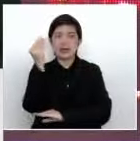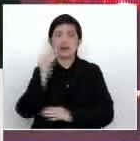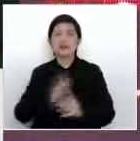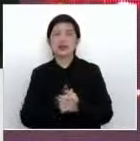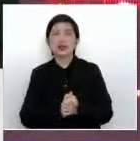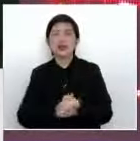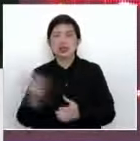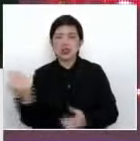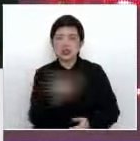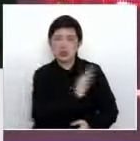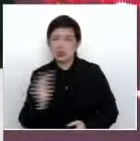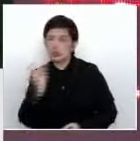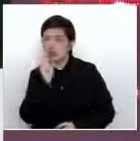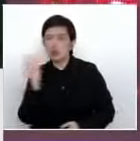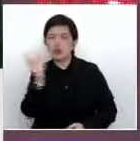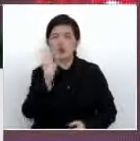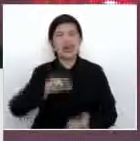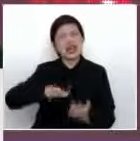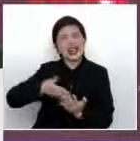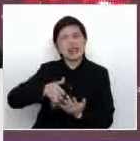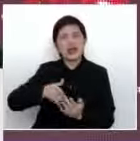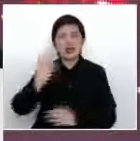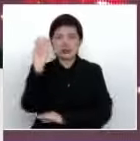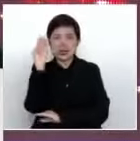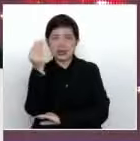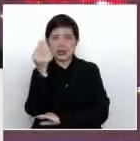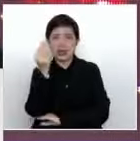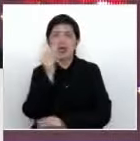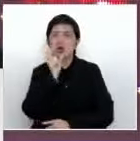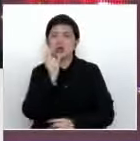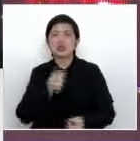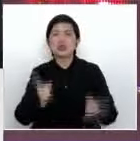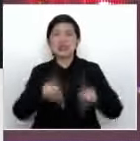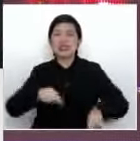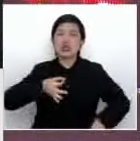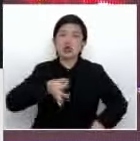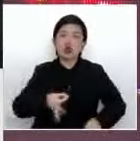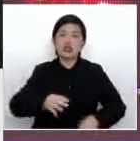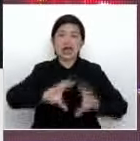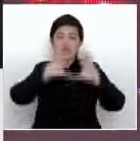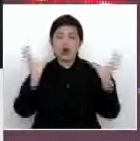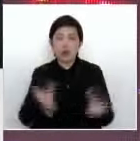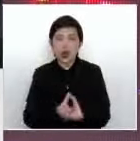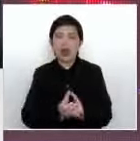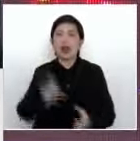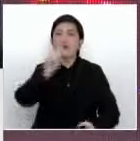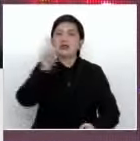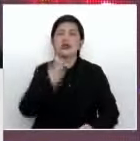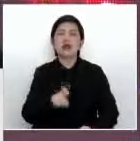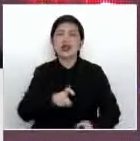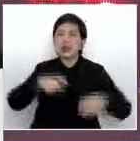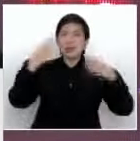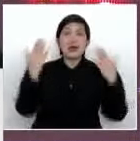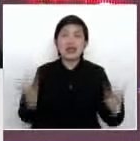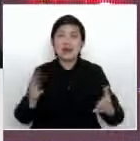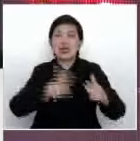umum dan mobilitas merupakan kelemahan terbesar Jakarta untuk menjadi kota Global pertanyaan Bagaimana